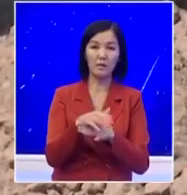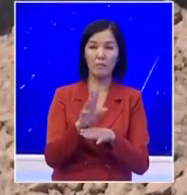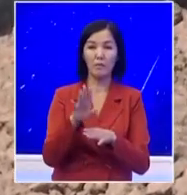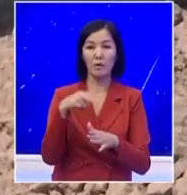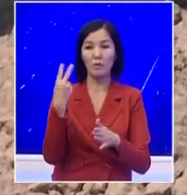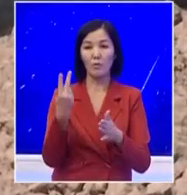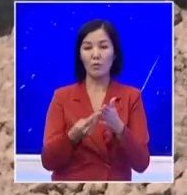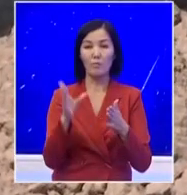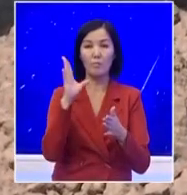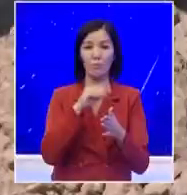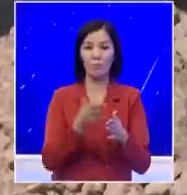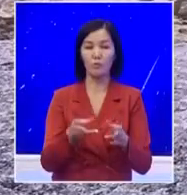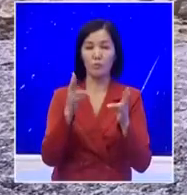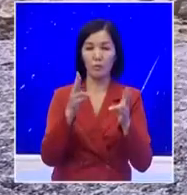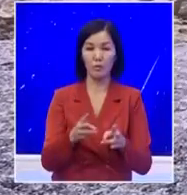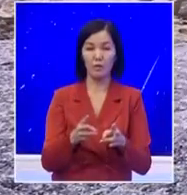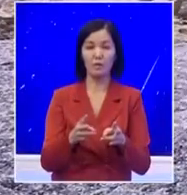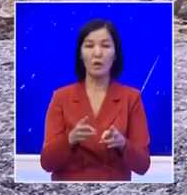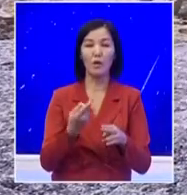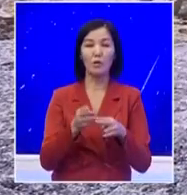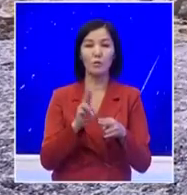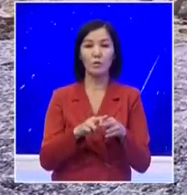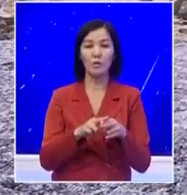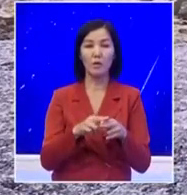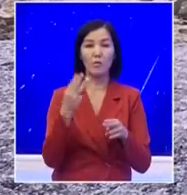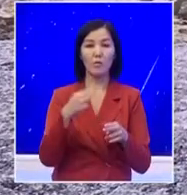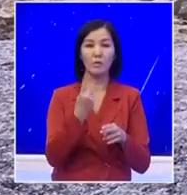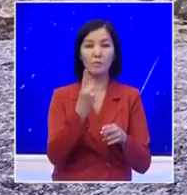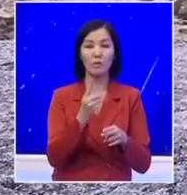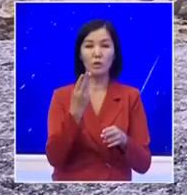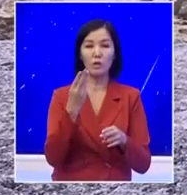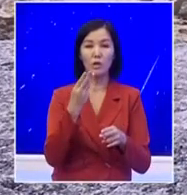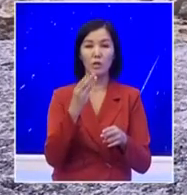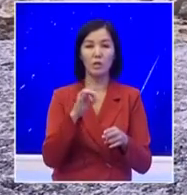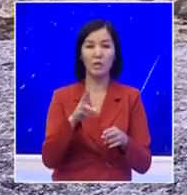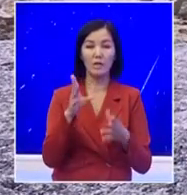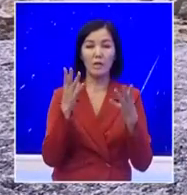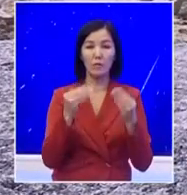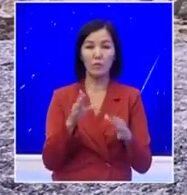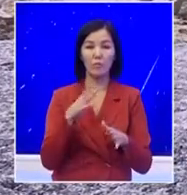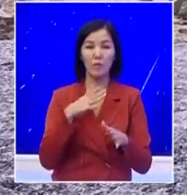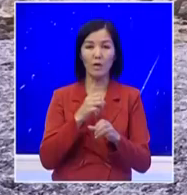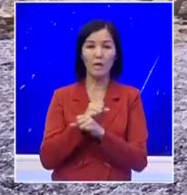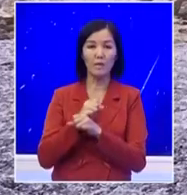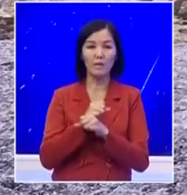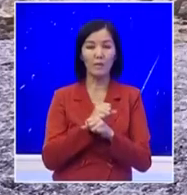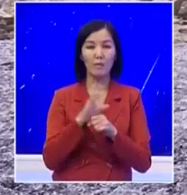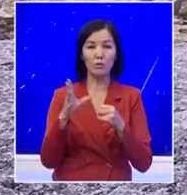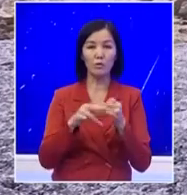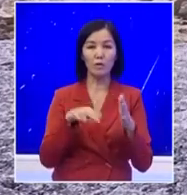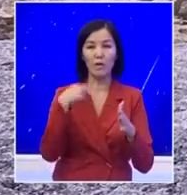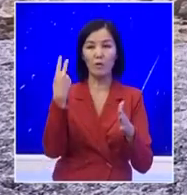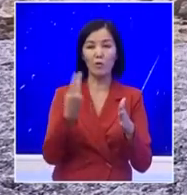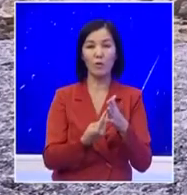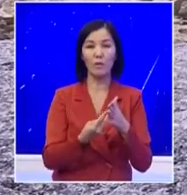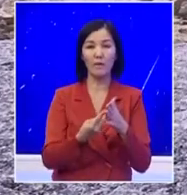жағдайға әкеп соқтыруы мүмкін. Дәл сондай жағдай осы жерде 31 шілде күні болған. Демалушы жар құлап үйіндінің